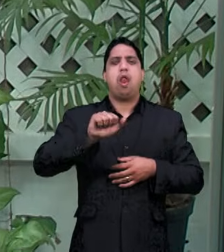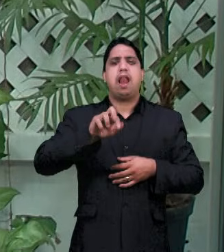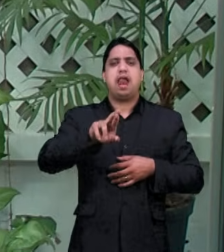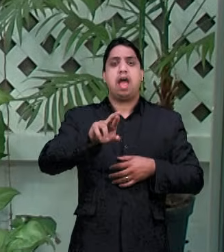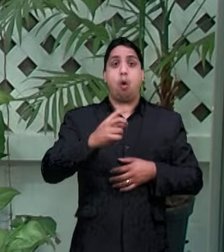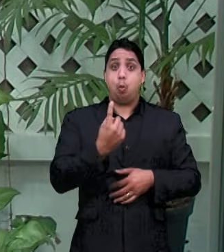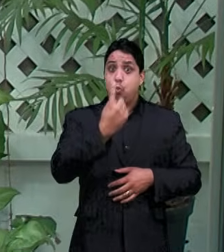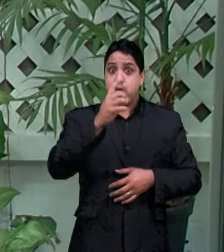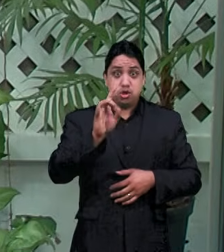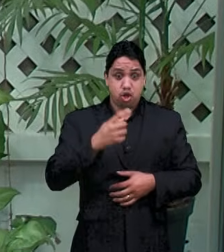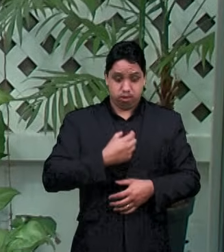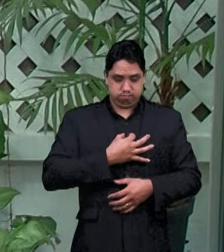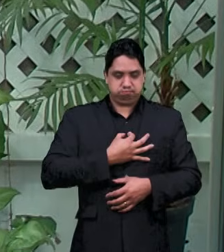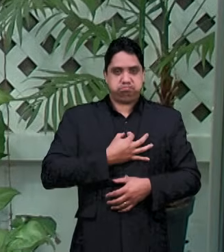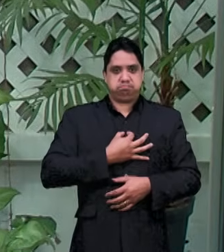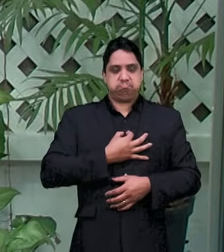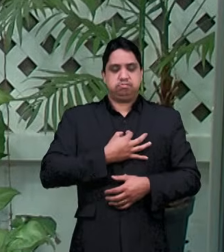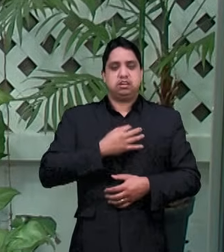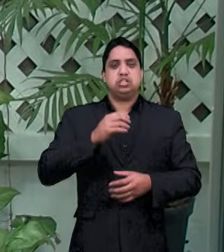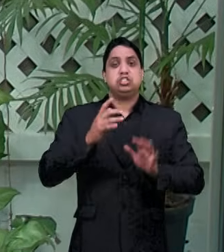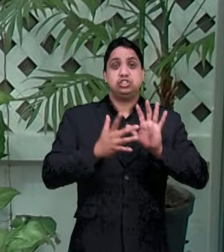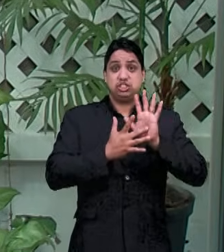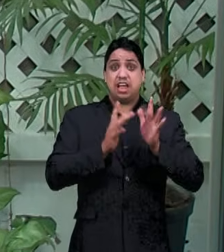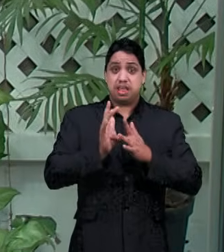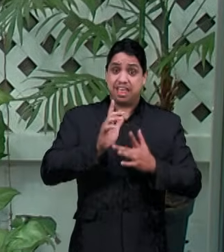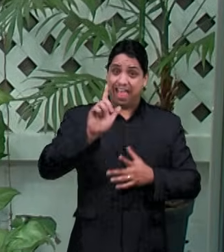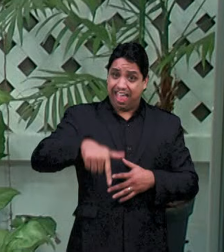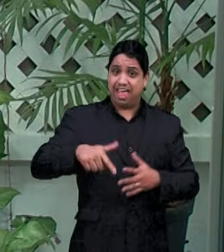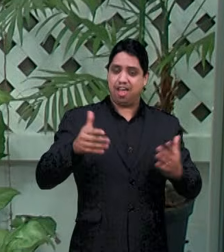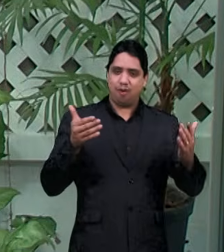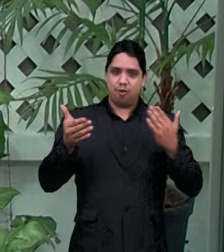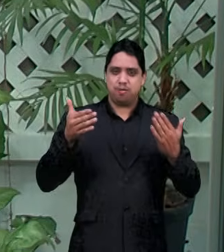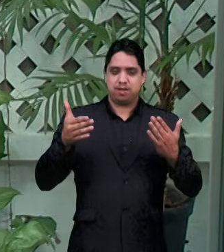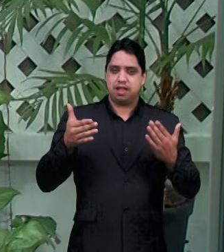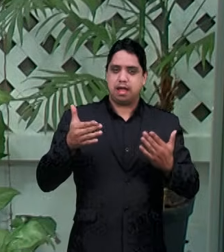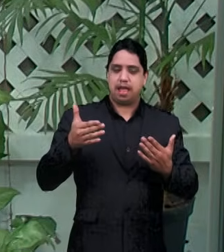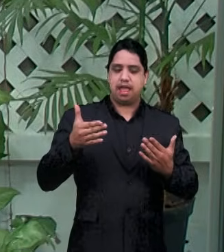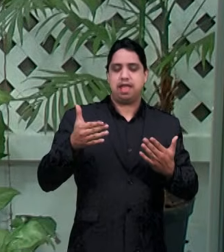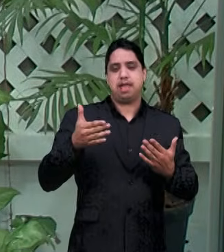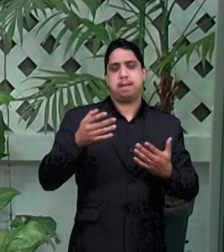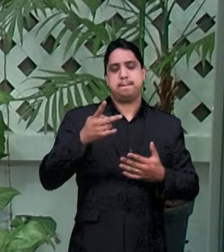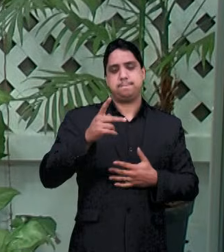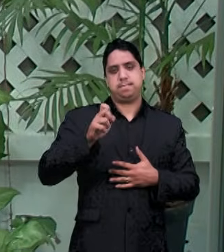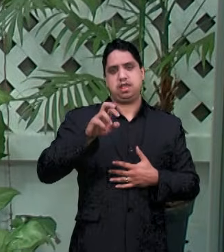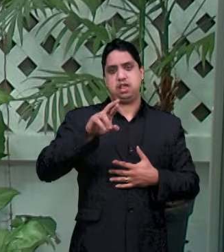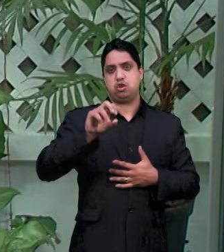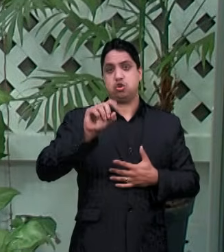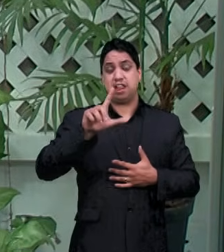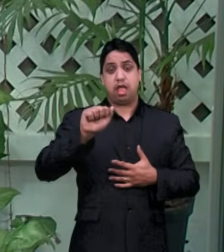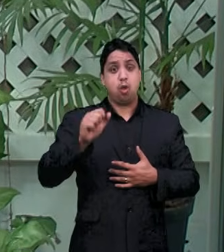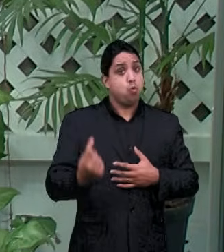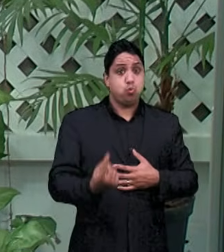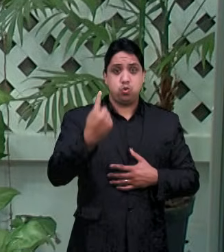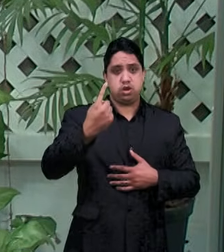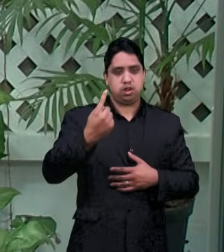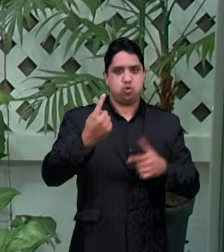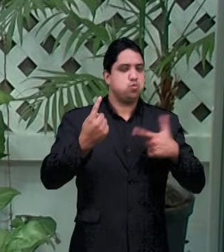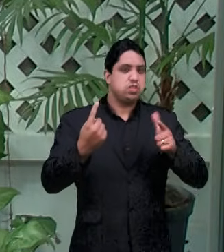seule. Jésus est la perle, ce n'est pas une perle, il est la perle.